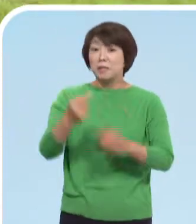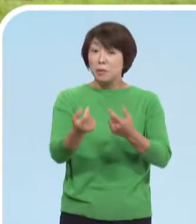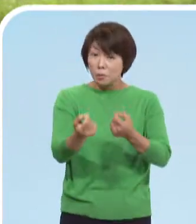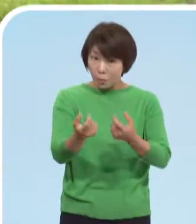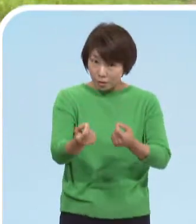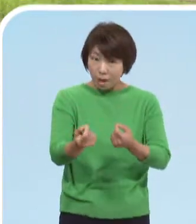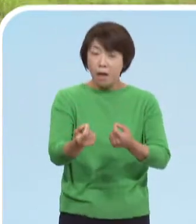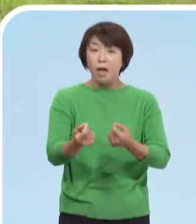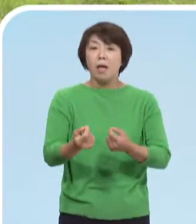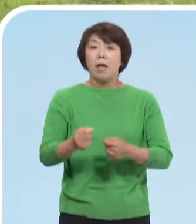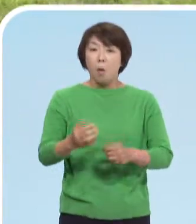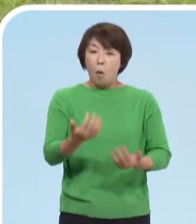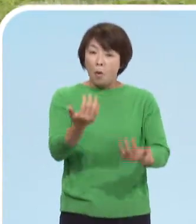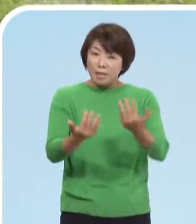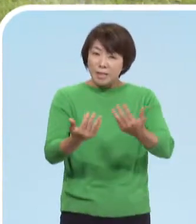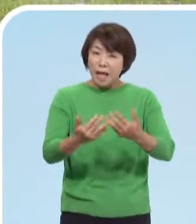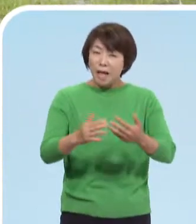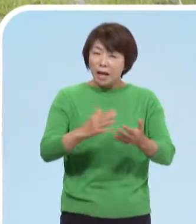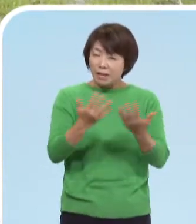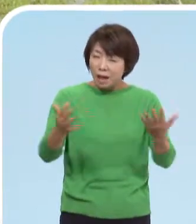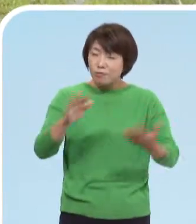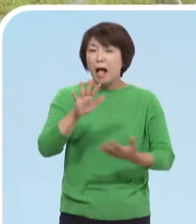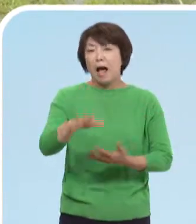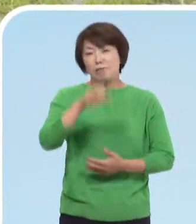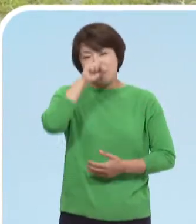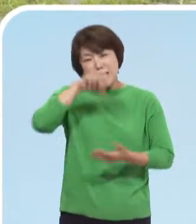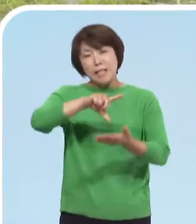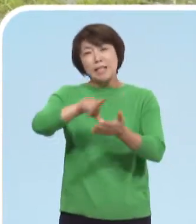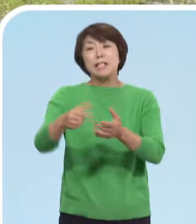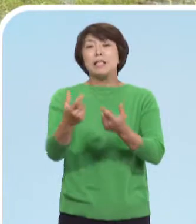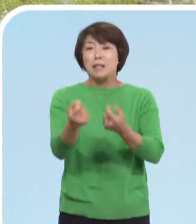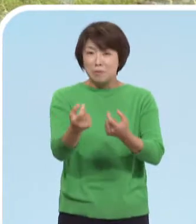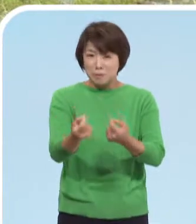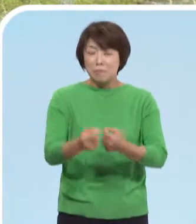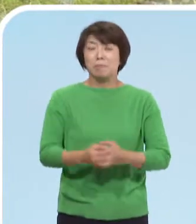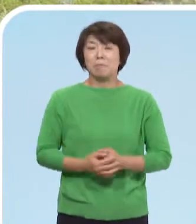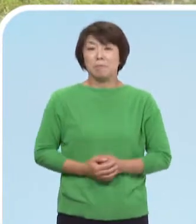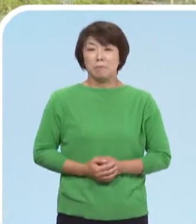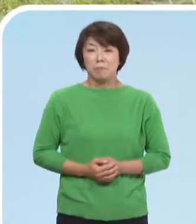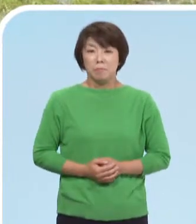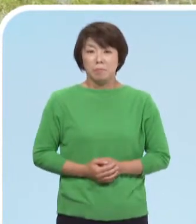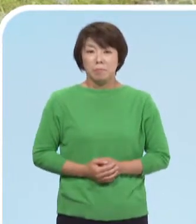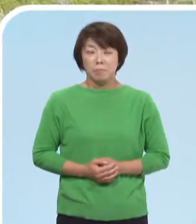これね。こういうですね、自然にあふれたとてもいい地域なんですよね。